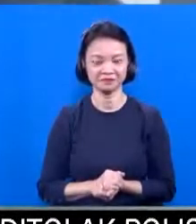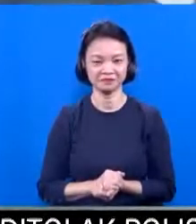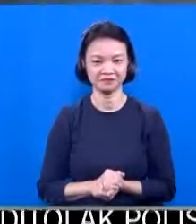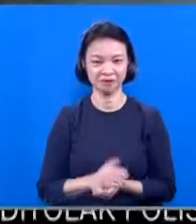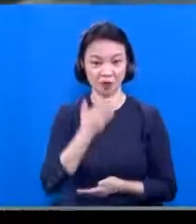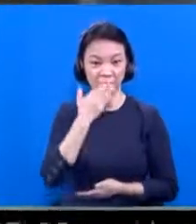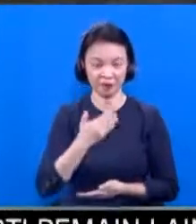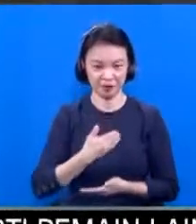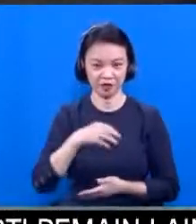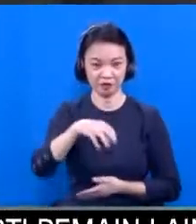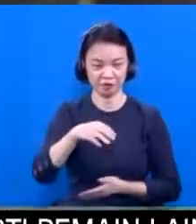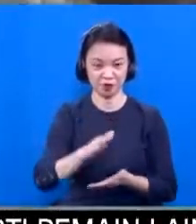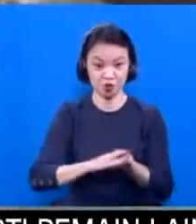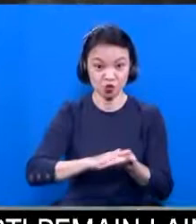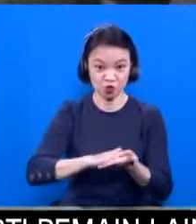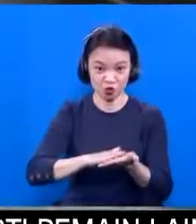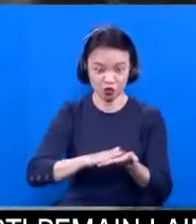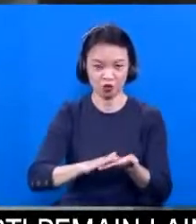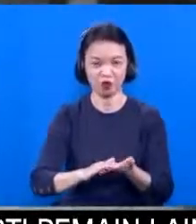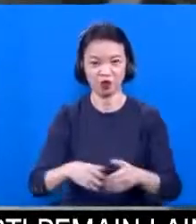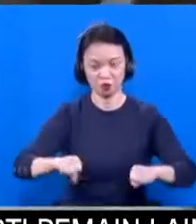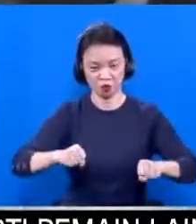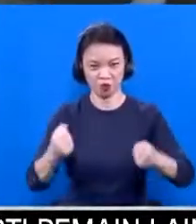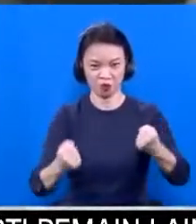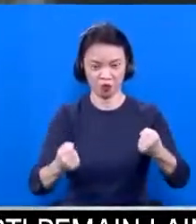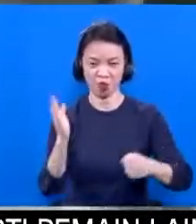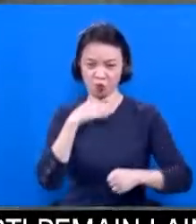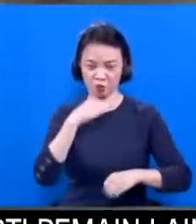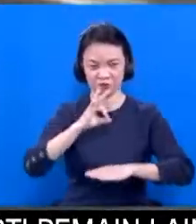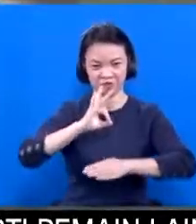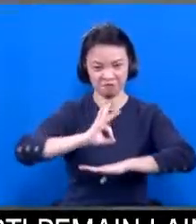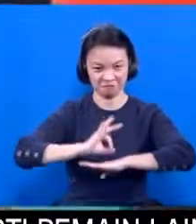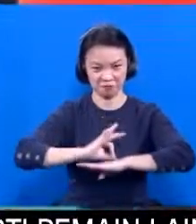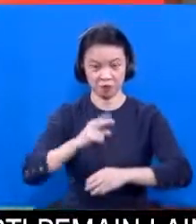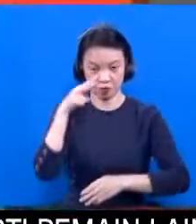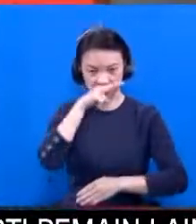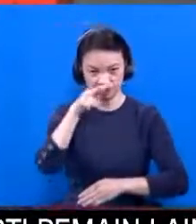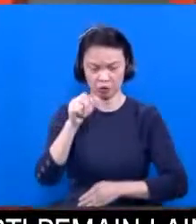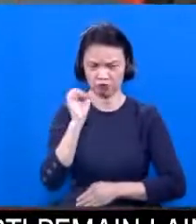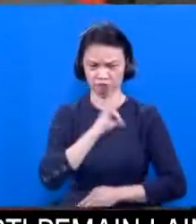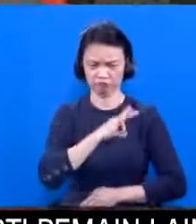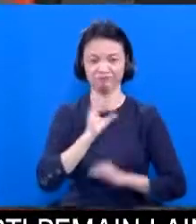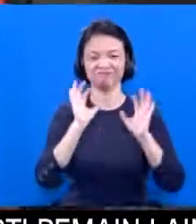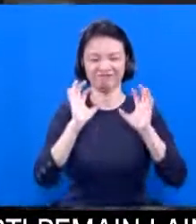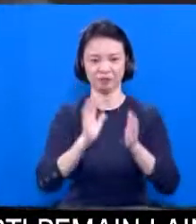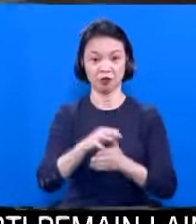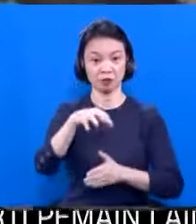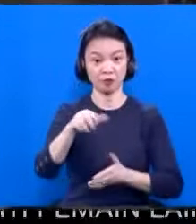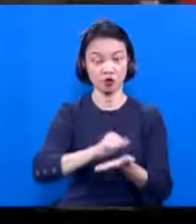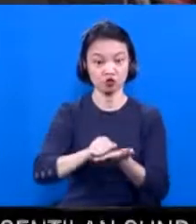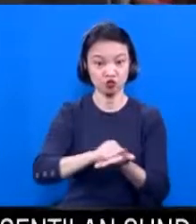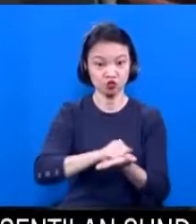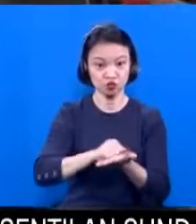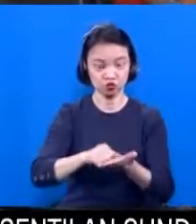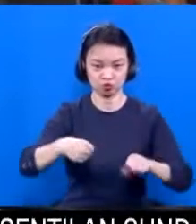Pemilik usaha cuci mobil dan motor di Jempong Baru, Mataram, Lombok ini cukup jeli melihat peluang. Selain untuk tempat cuci kendaraan, Joko